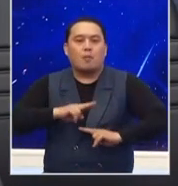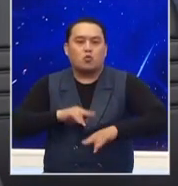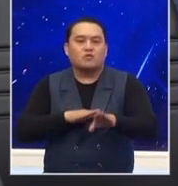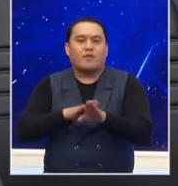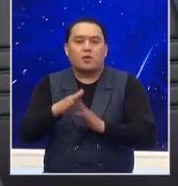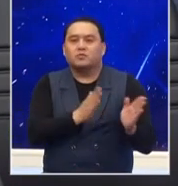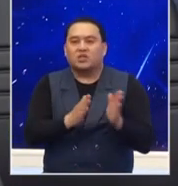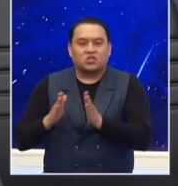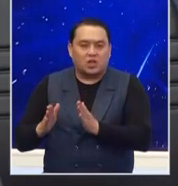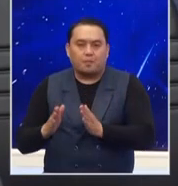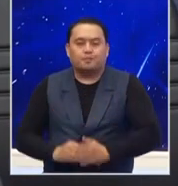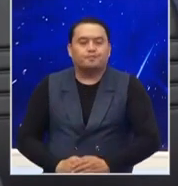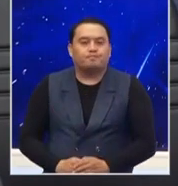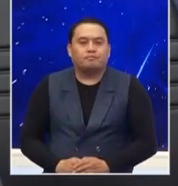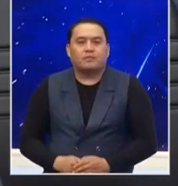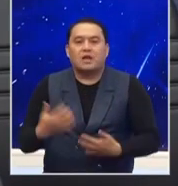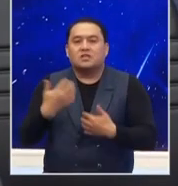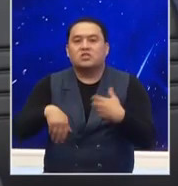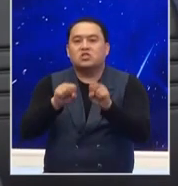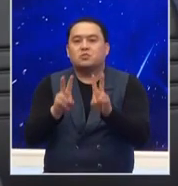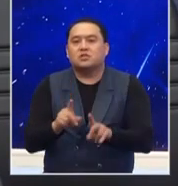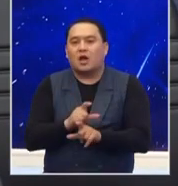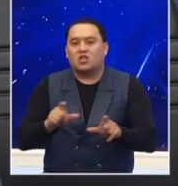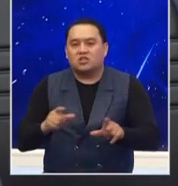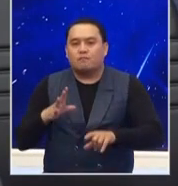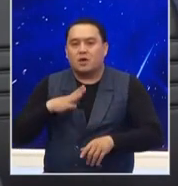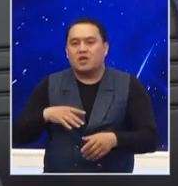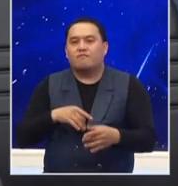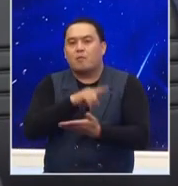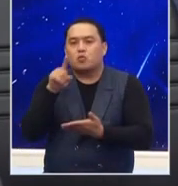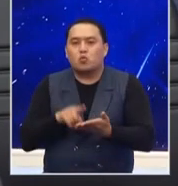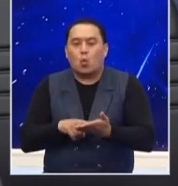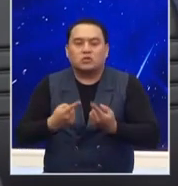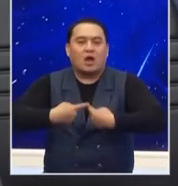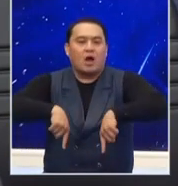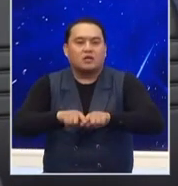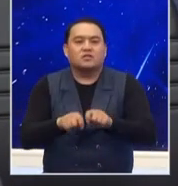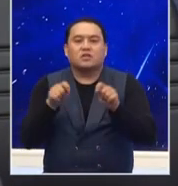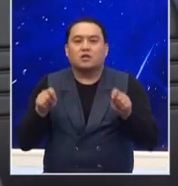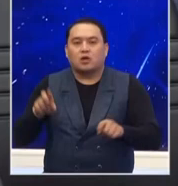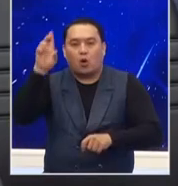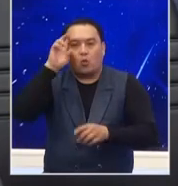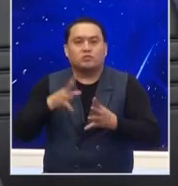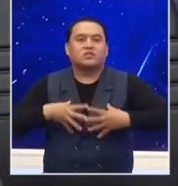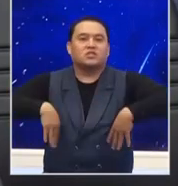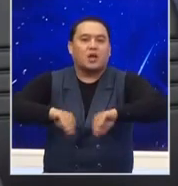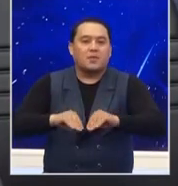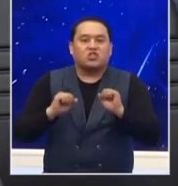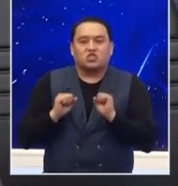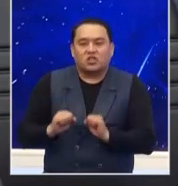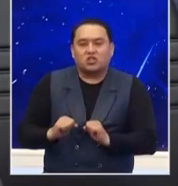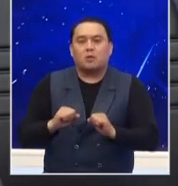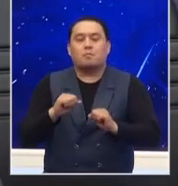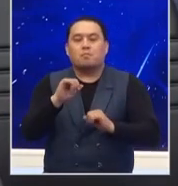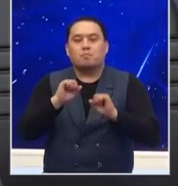проводить системно. Среди экспертов часто обсуждается вопрос создания агентства по делам семьи и защиты прав детей